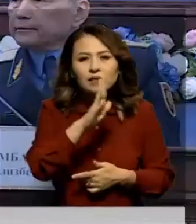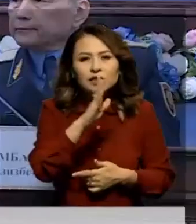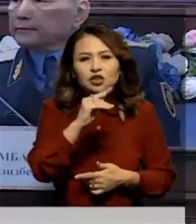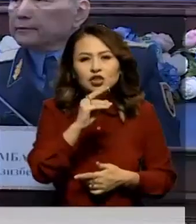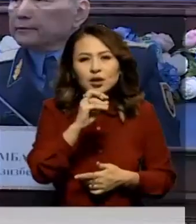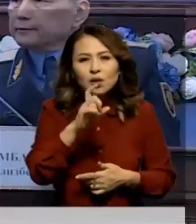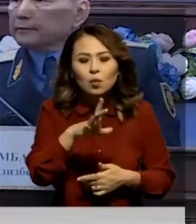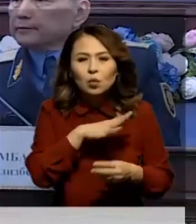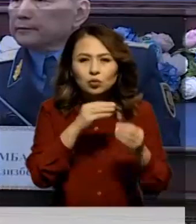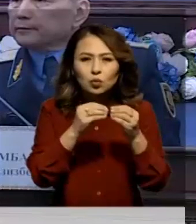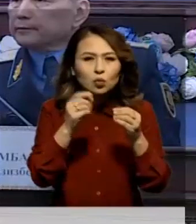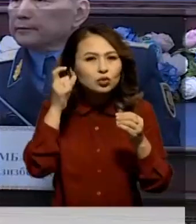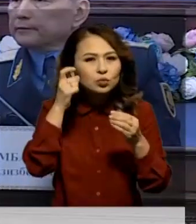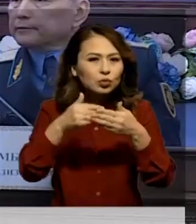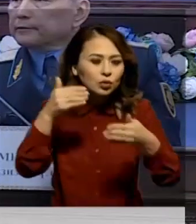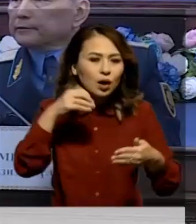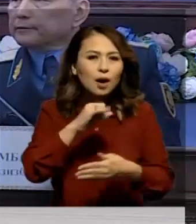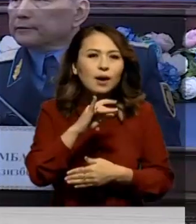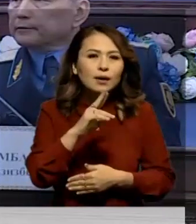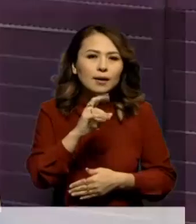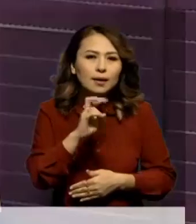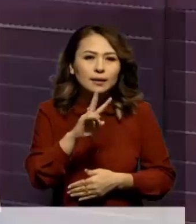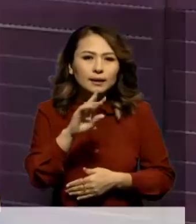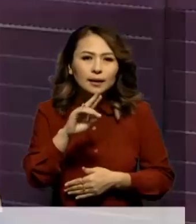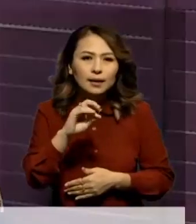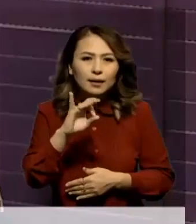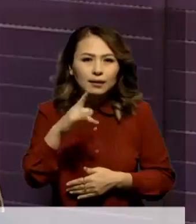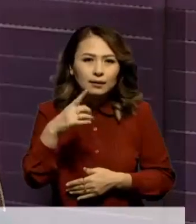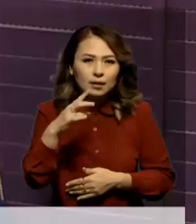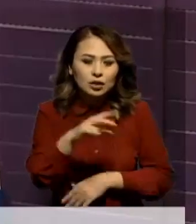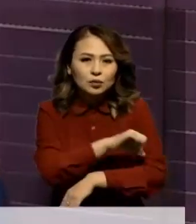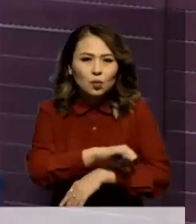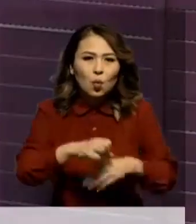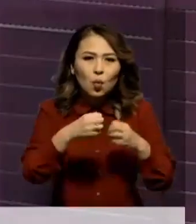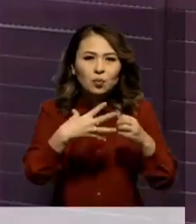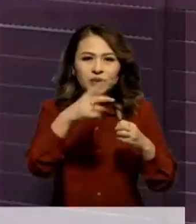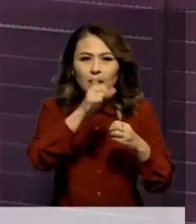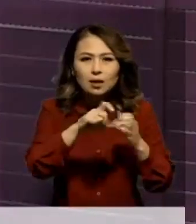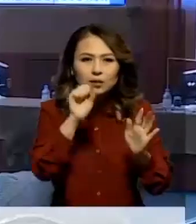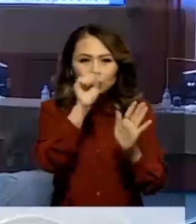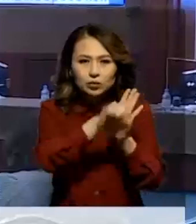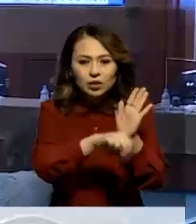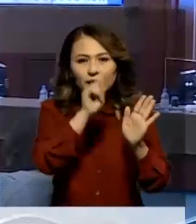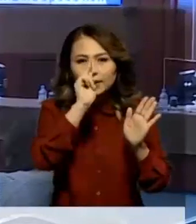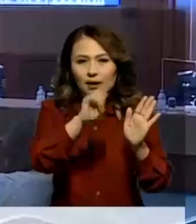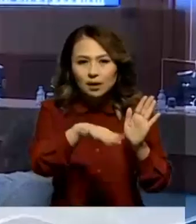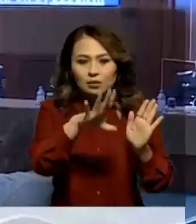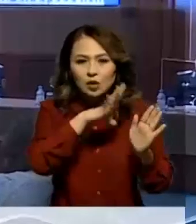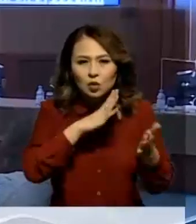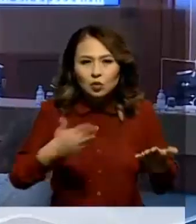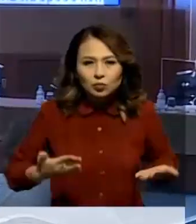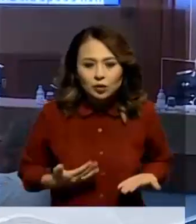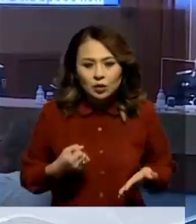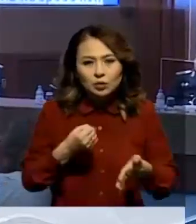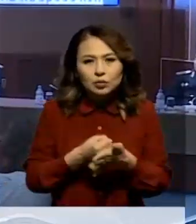кетейік, Владислав Чалых осыдан 10 жыл бұрынғы Архангерген шекара бекетінде 15 адамды өлтірген үшін кінәлі деп танылып, өмір бойына